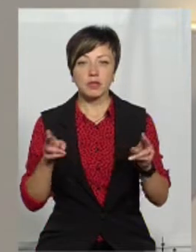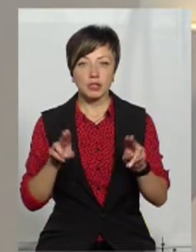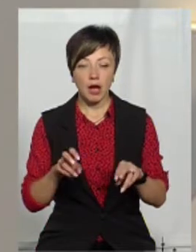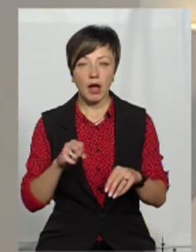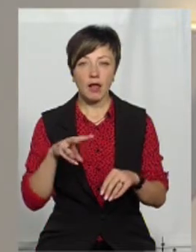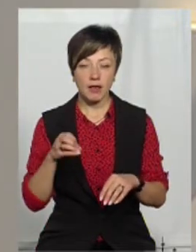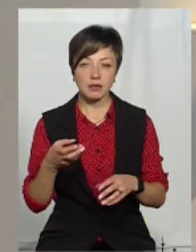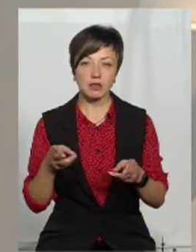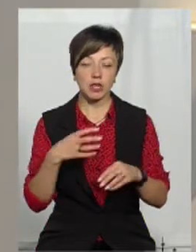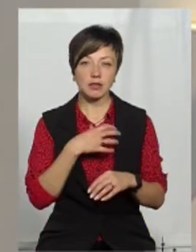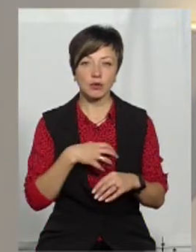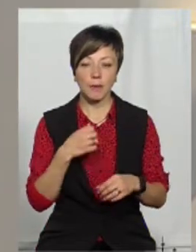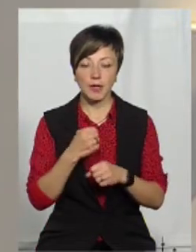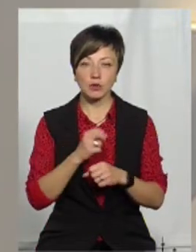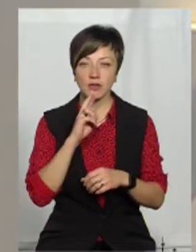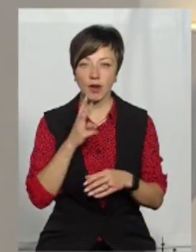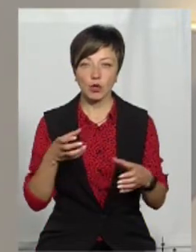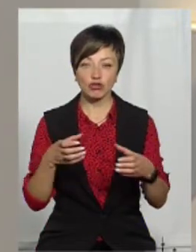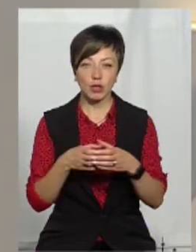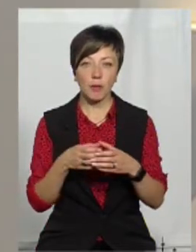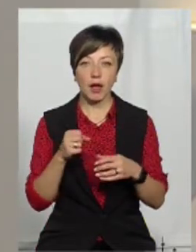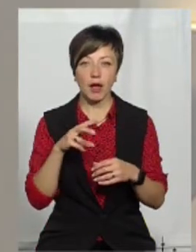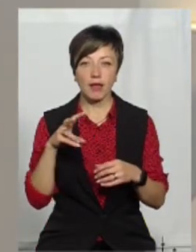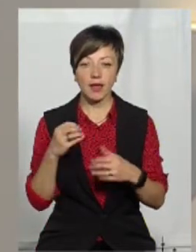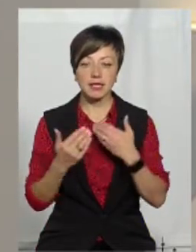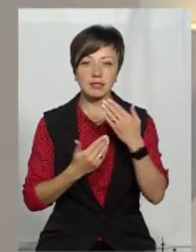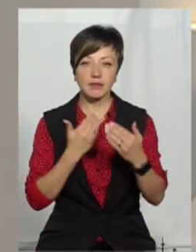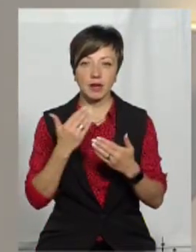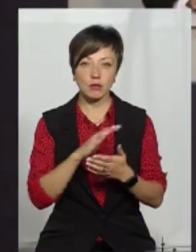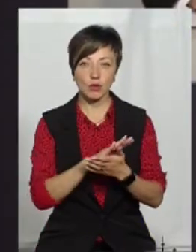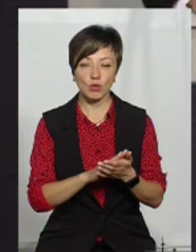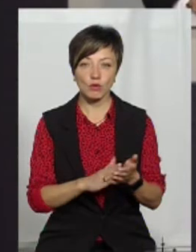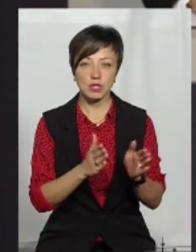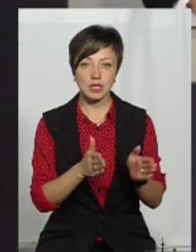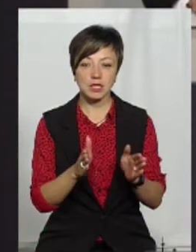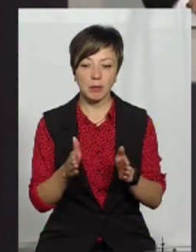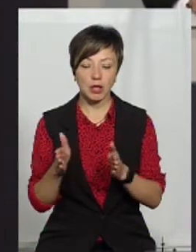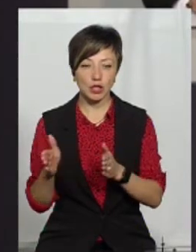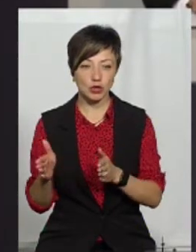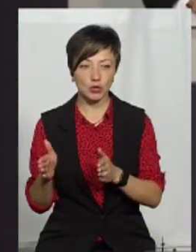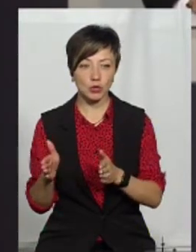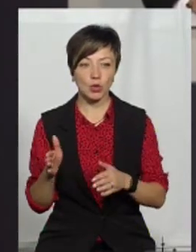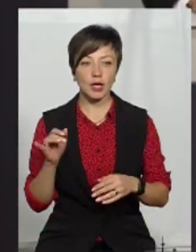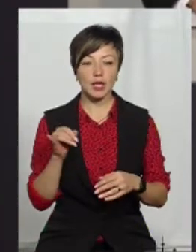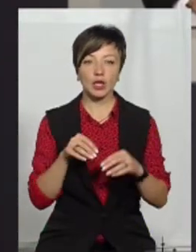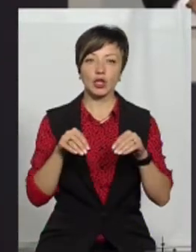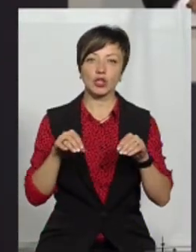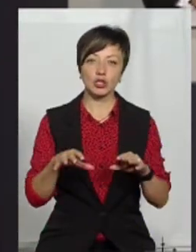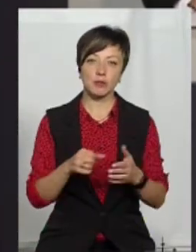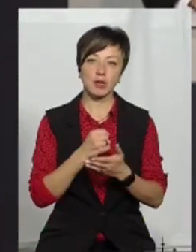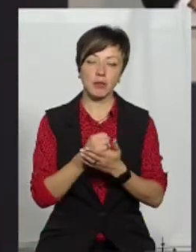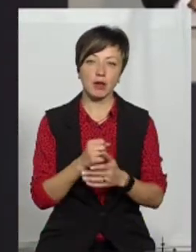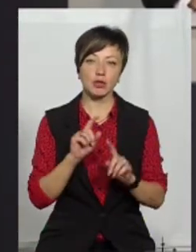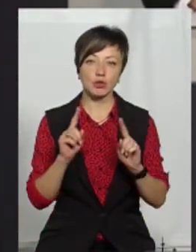актуальним. Він працює 2 роки, але звернення продовжує йти систематично. І ті рішення, які приймаються,